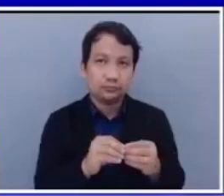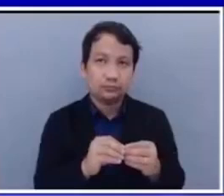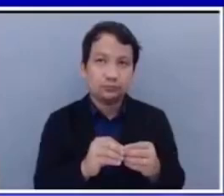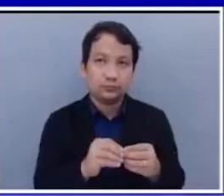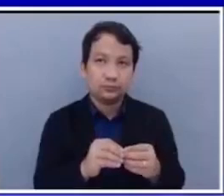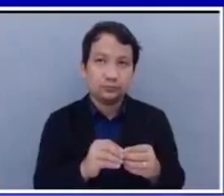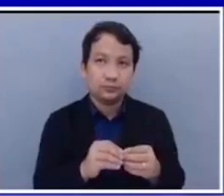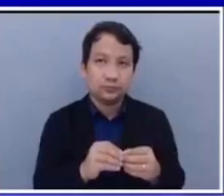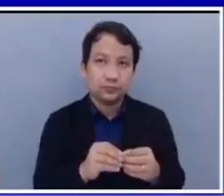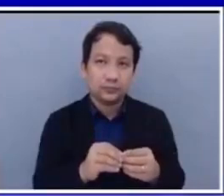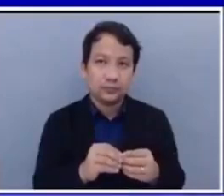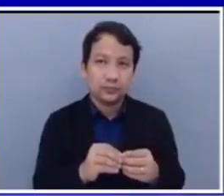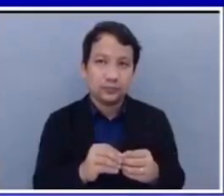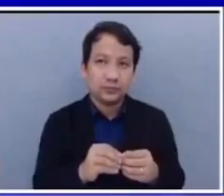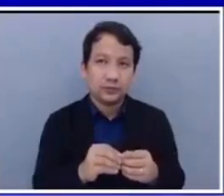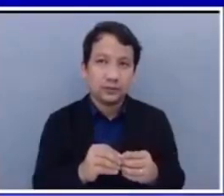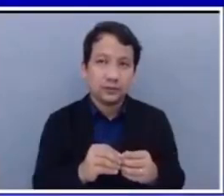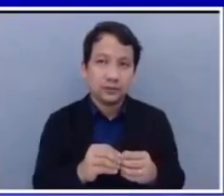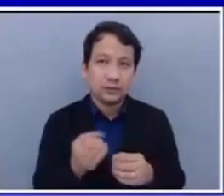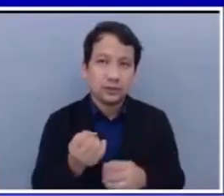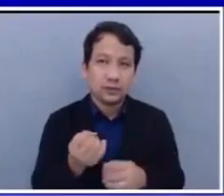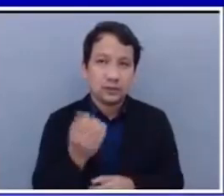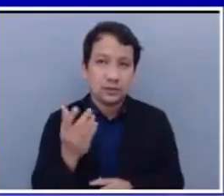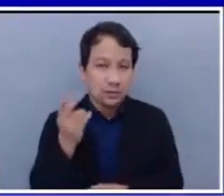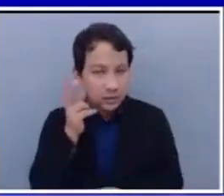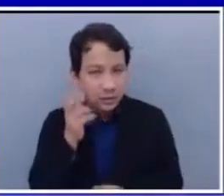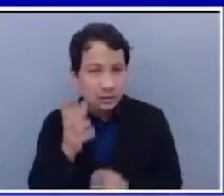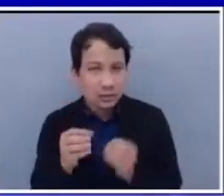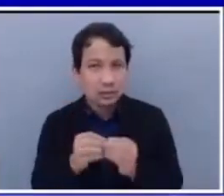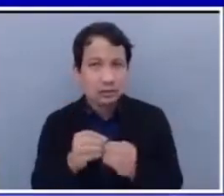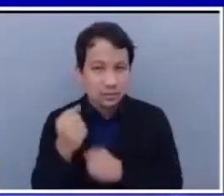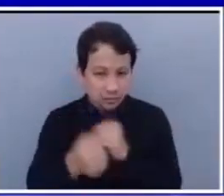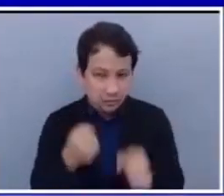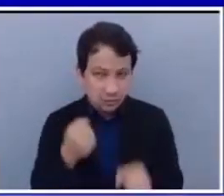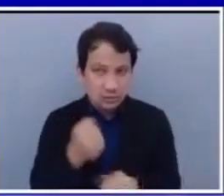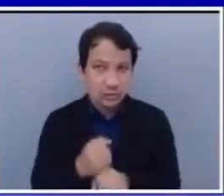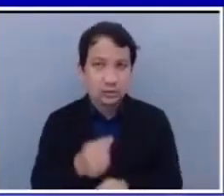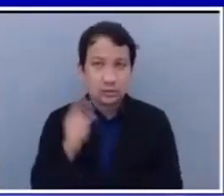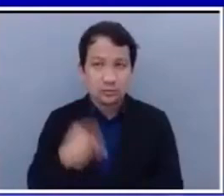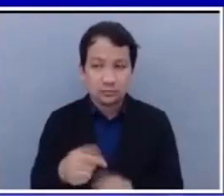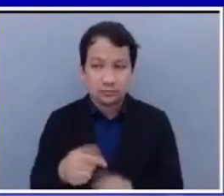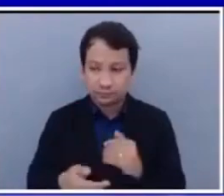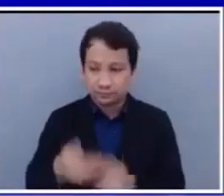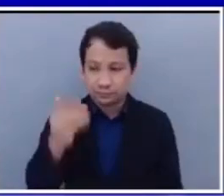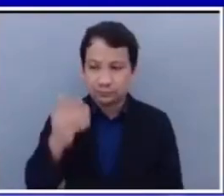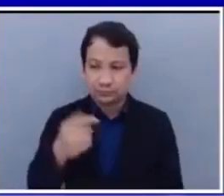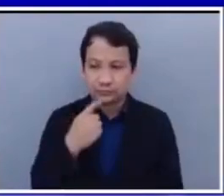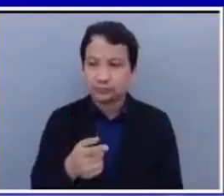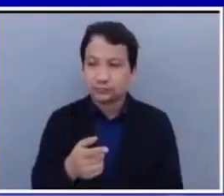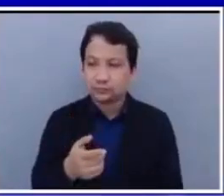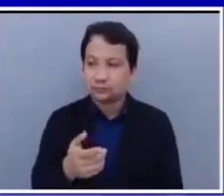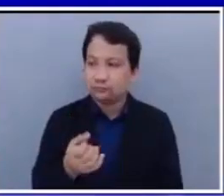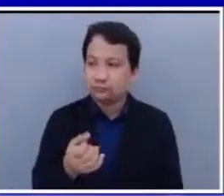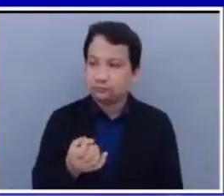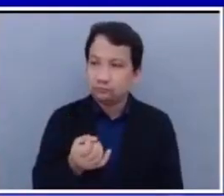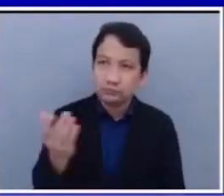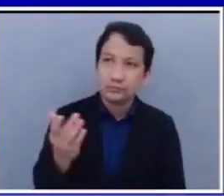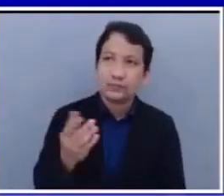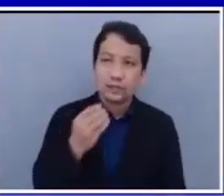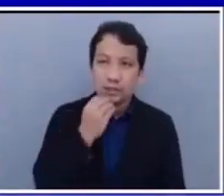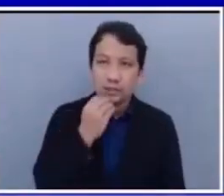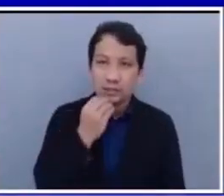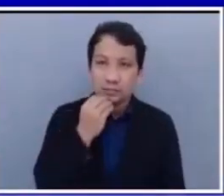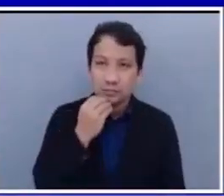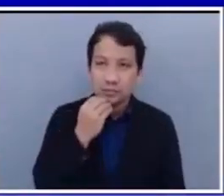expenditure survey, dalawa palagi ang tinitingnan. May mga years tayo kung saan mataas yung increase sa prices of goods and